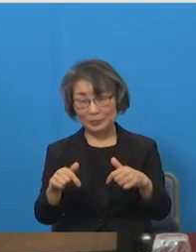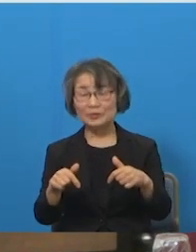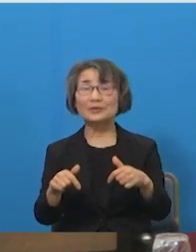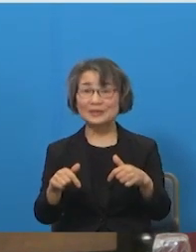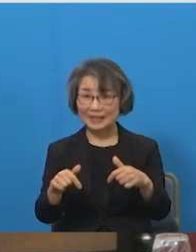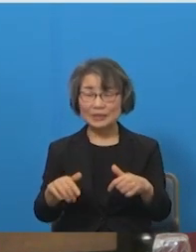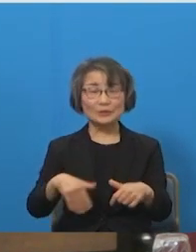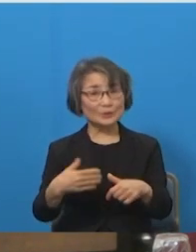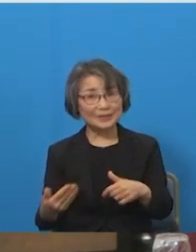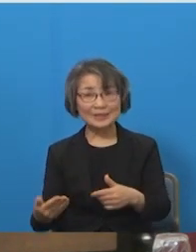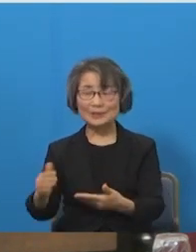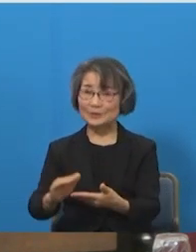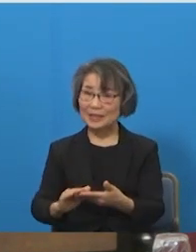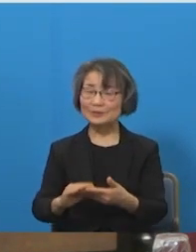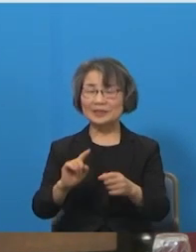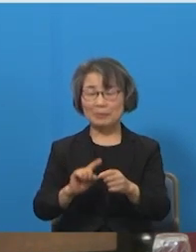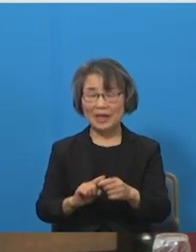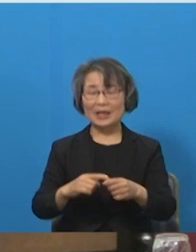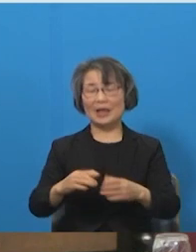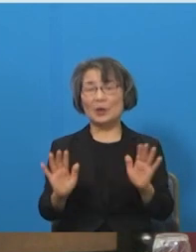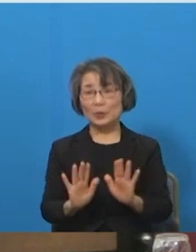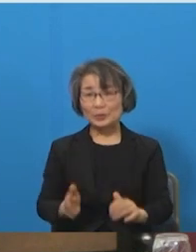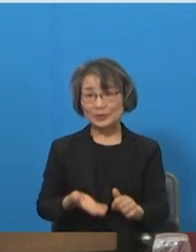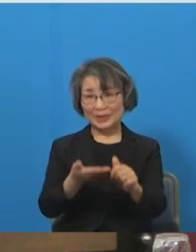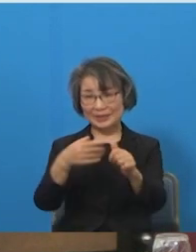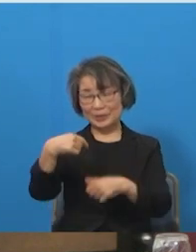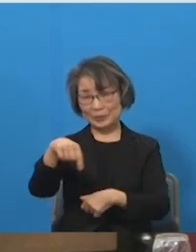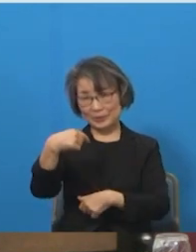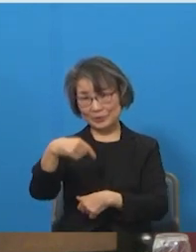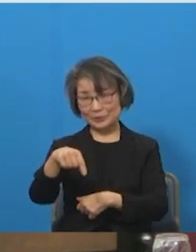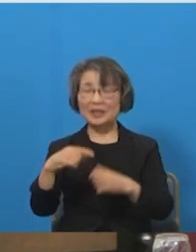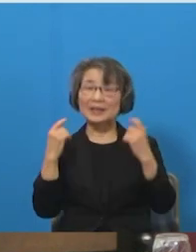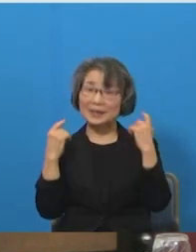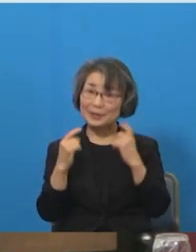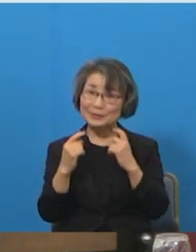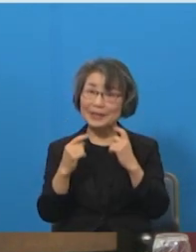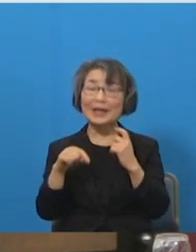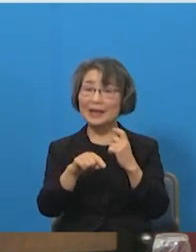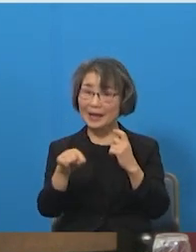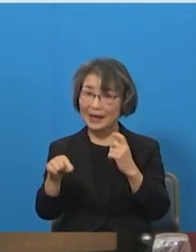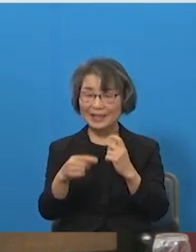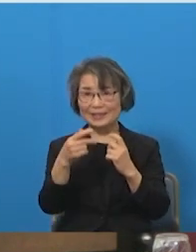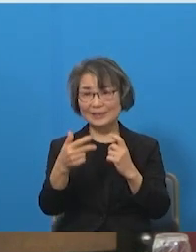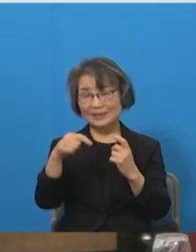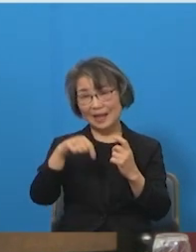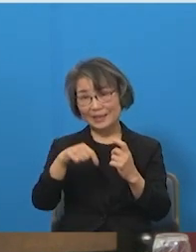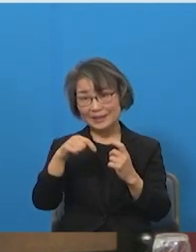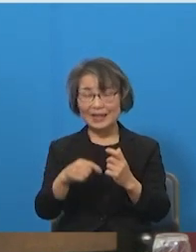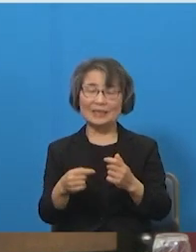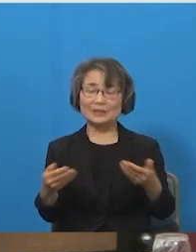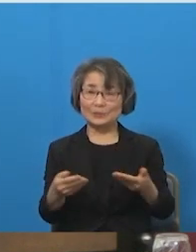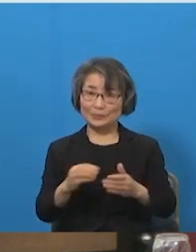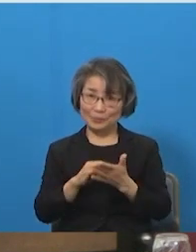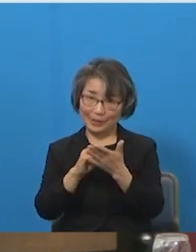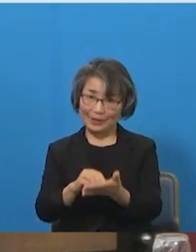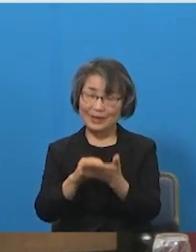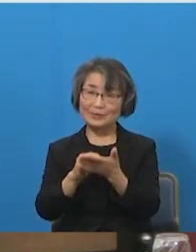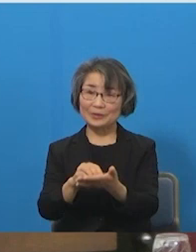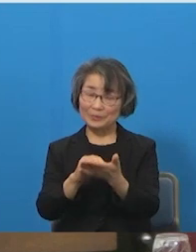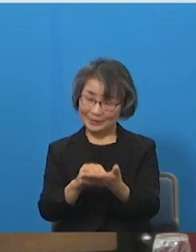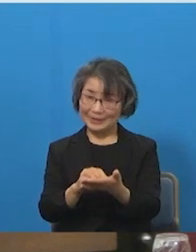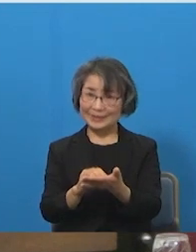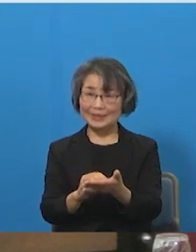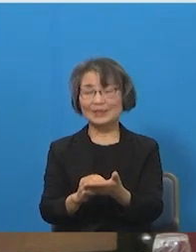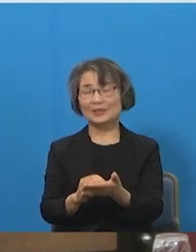には、子育て教育環境の充実や学生の市内就職の促進など、特に若者、子育て世代